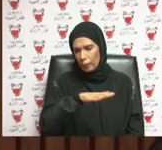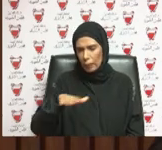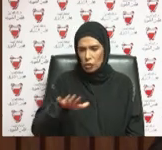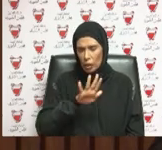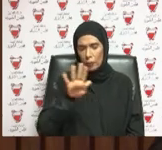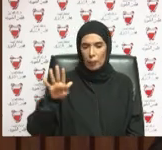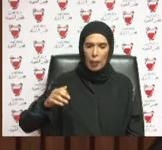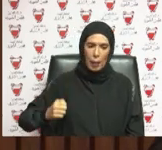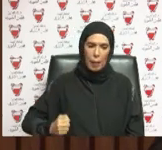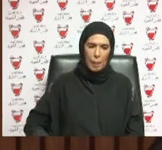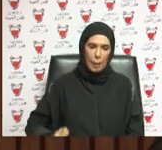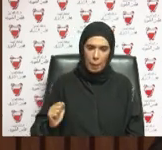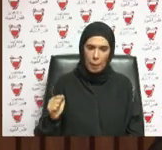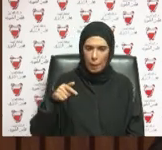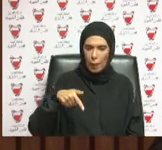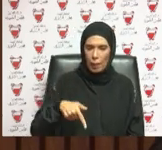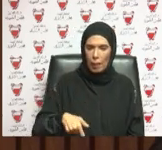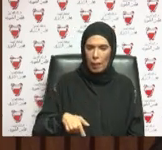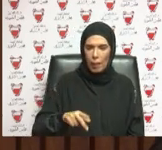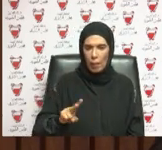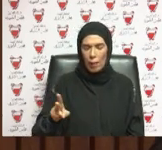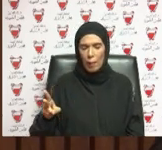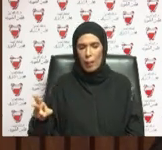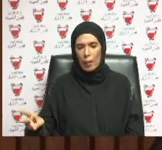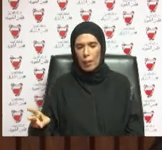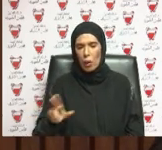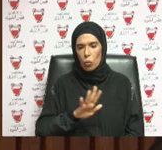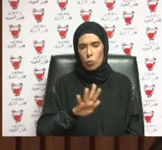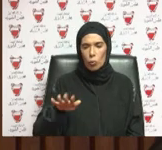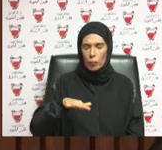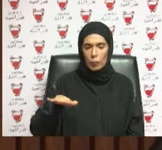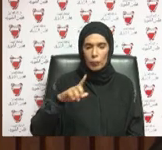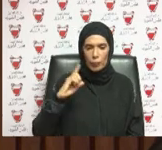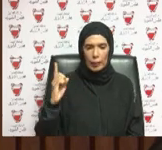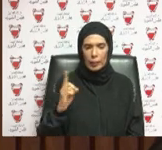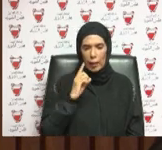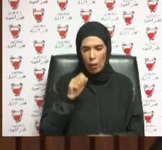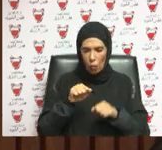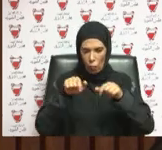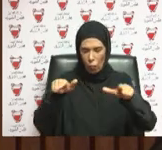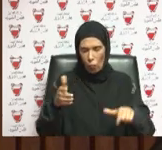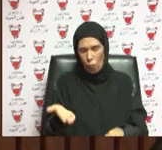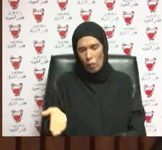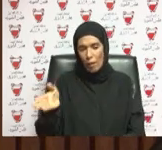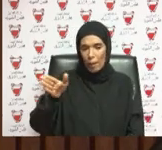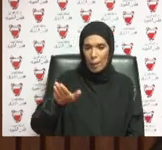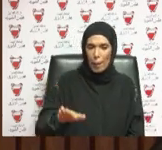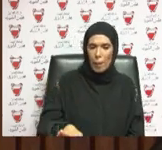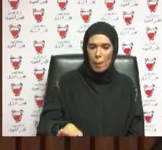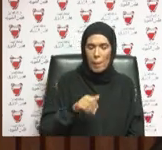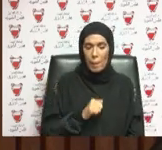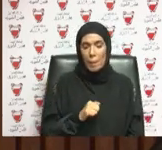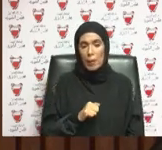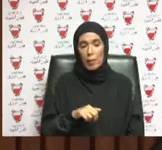البحرينيين والمقيمين وحتى شعوب الدول الأخرى بعد نبأ وفاته، وهذه